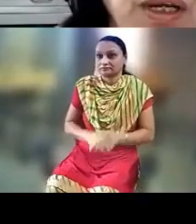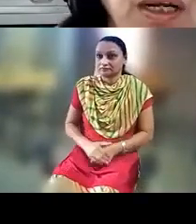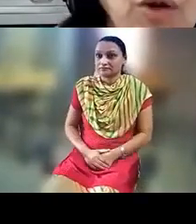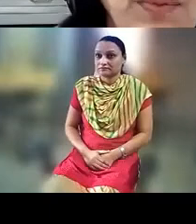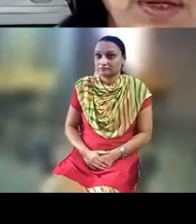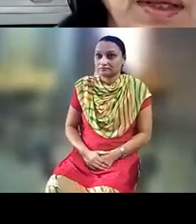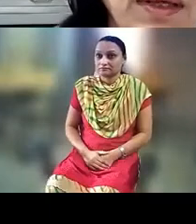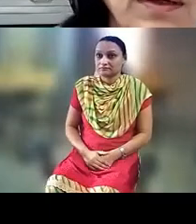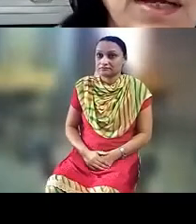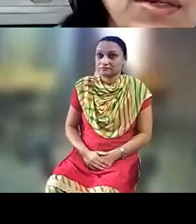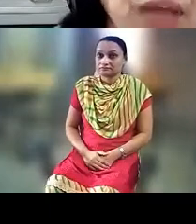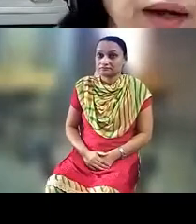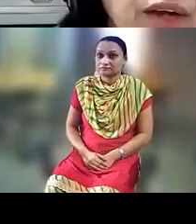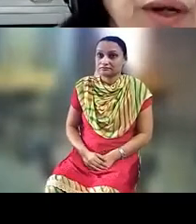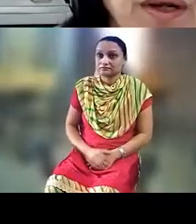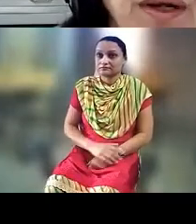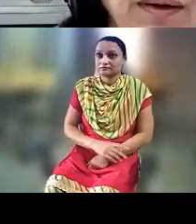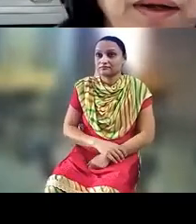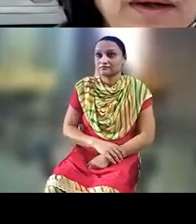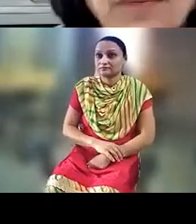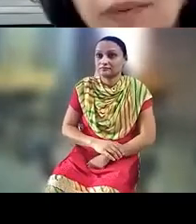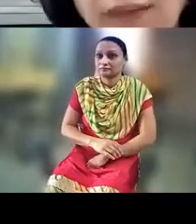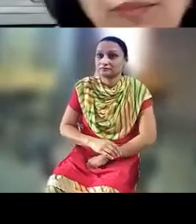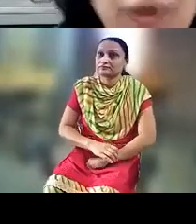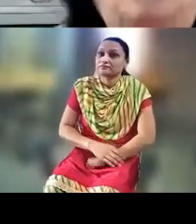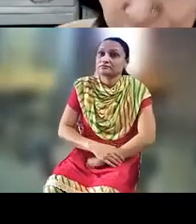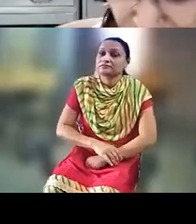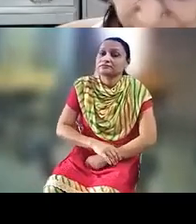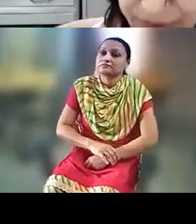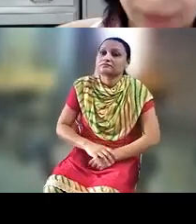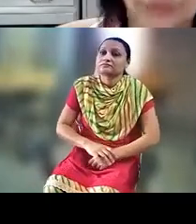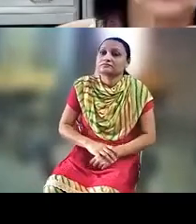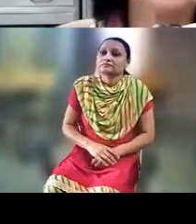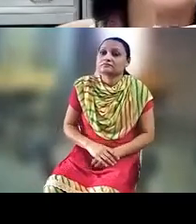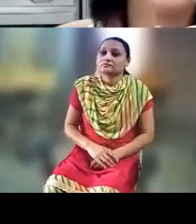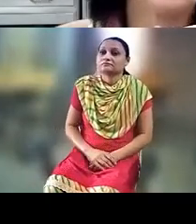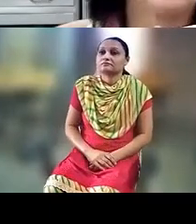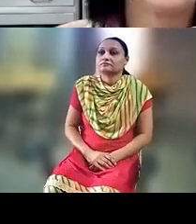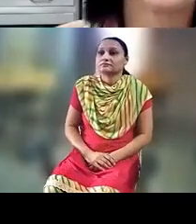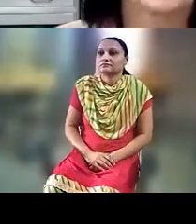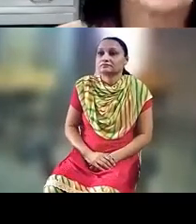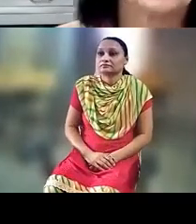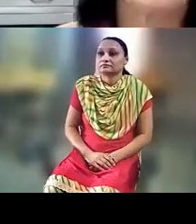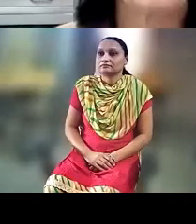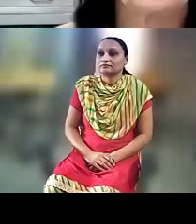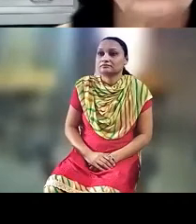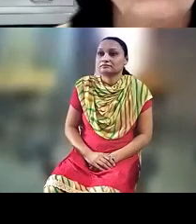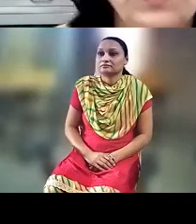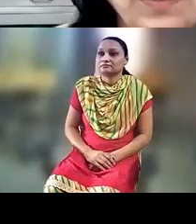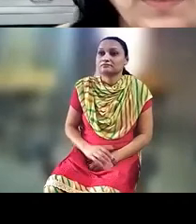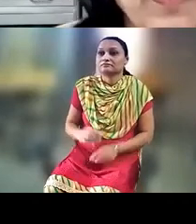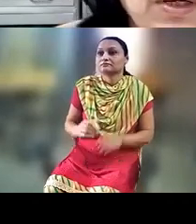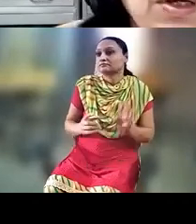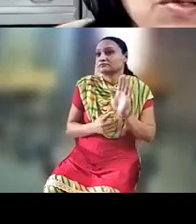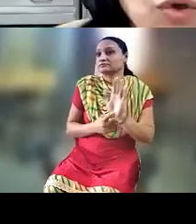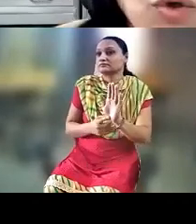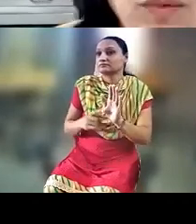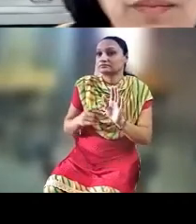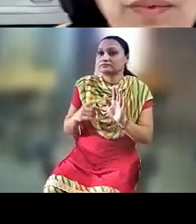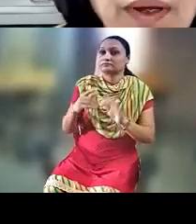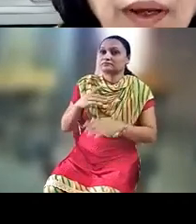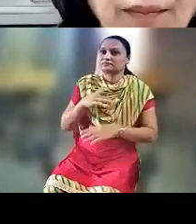इमोशन व्हील और ब्रीदिंग एक्टिविटी है। मैं अभी आपको ये इमोशनल व्हील दिखाती हूँ। ये इमोशनल व्हील है,